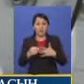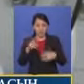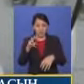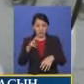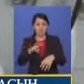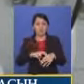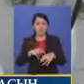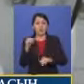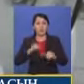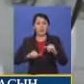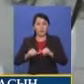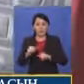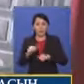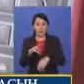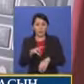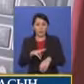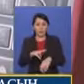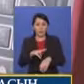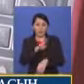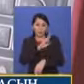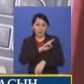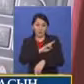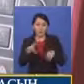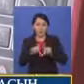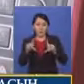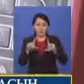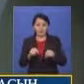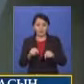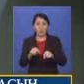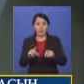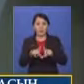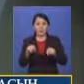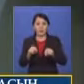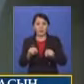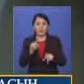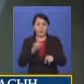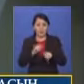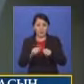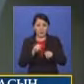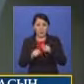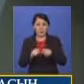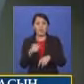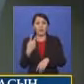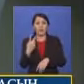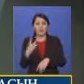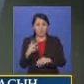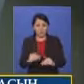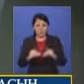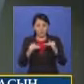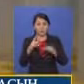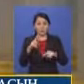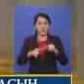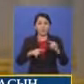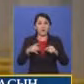кезеңде вакцина дәрігерлер, педагогтар мен күштік құрылымдардың қызметкерлеріне егіледі. Ал клиникалық сынақтардың екі фазасынан